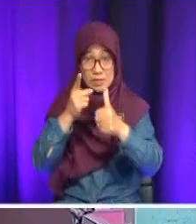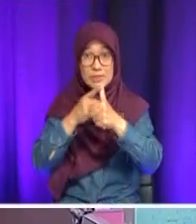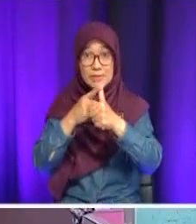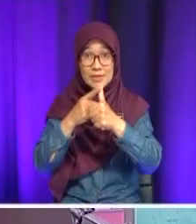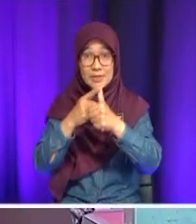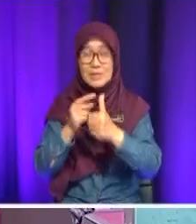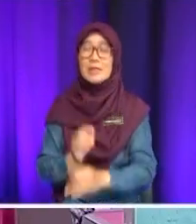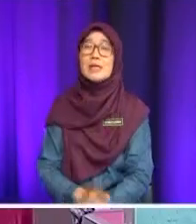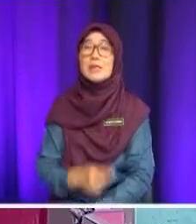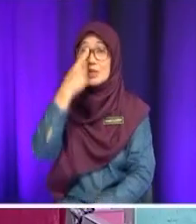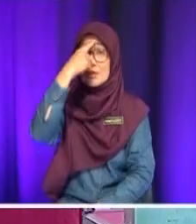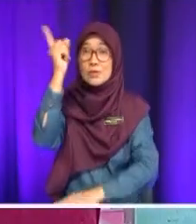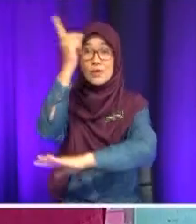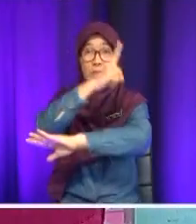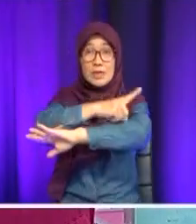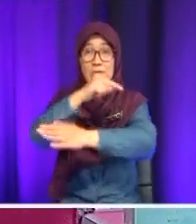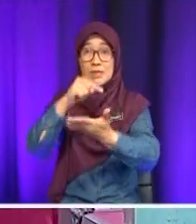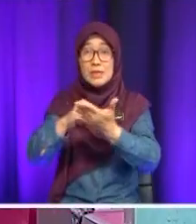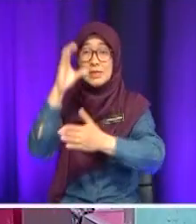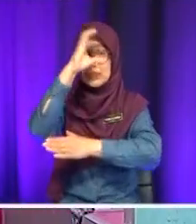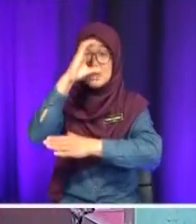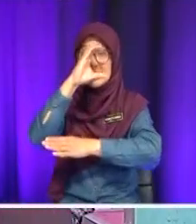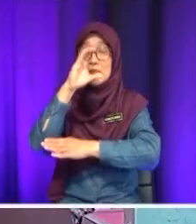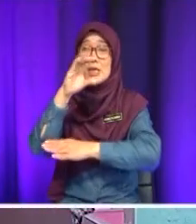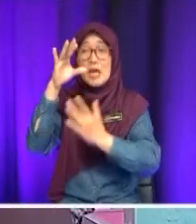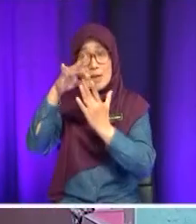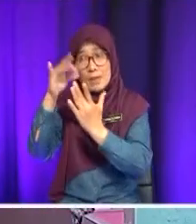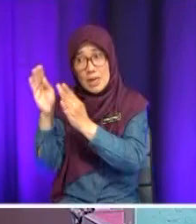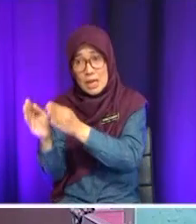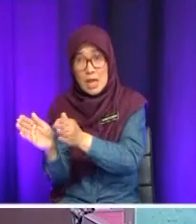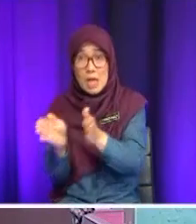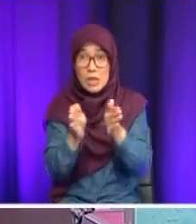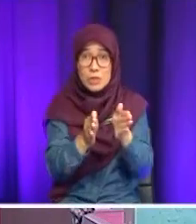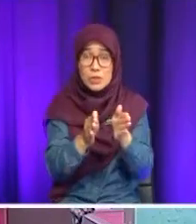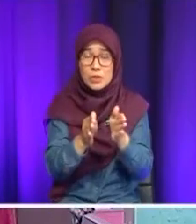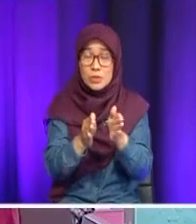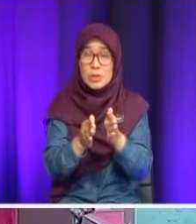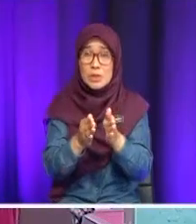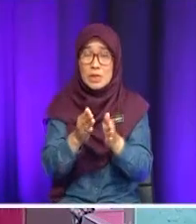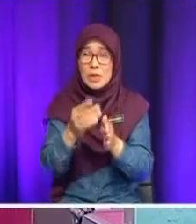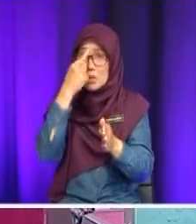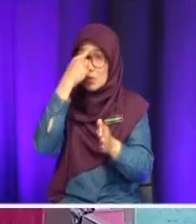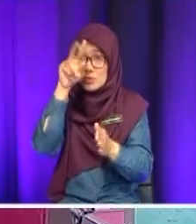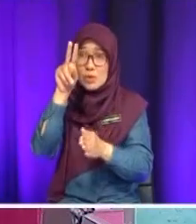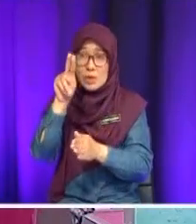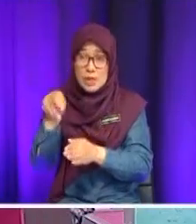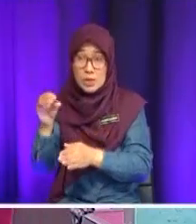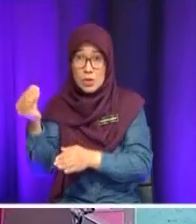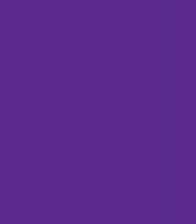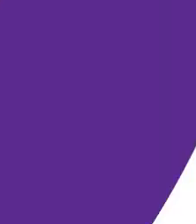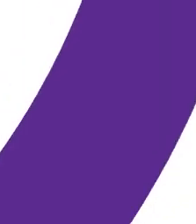pada hari ini yaitu mencari and pilih atur bagi and object dalam bentuk linear dan juga bentuk